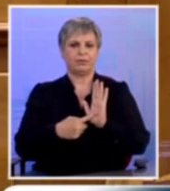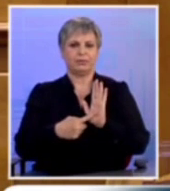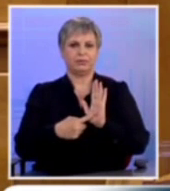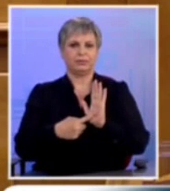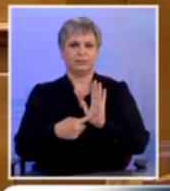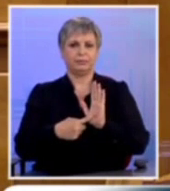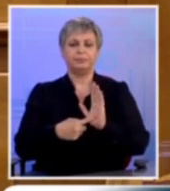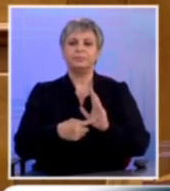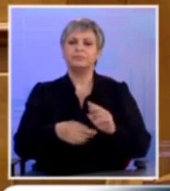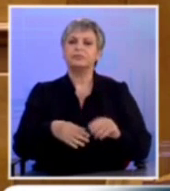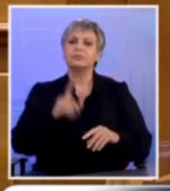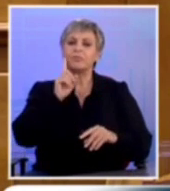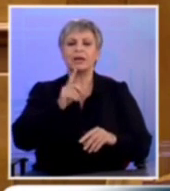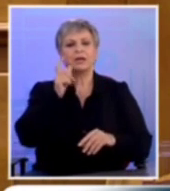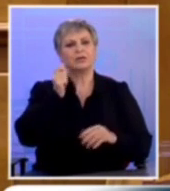Συνάδελφοι και συναδέλφισσες,